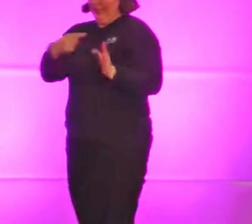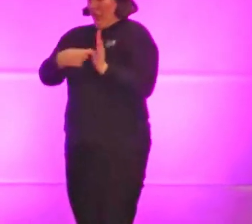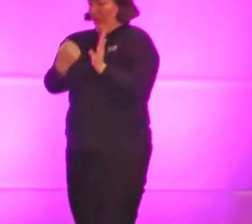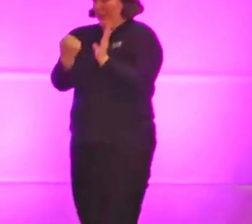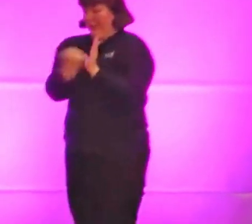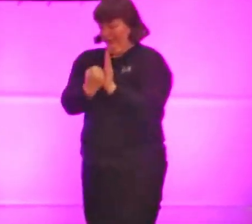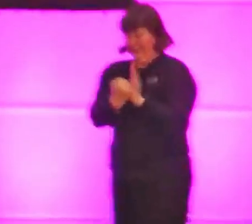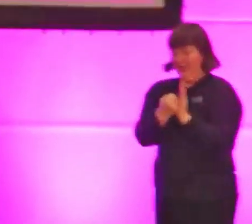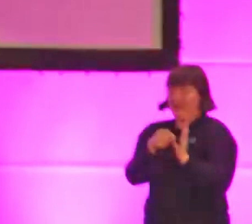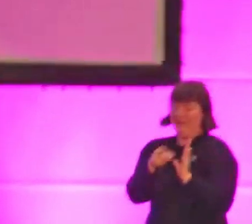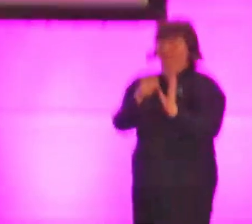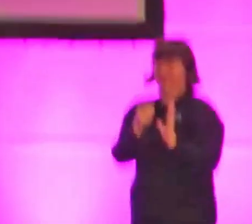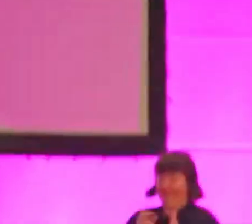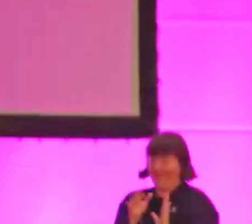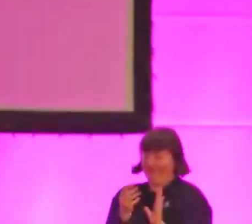lagstiftningen kring